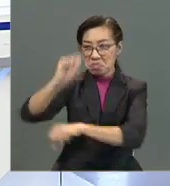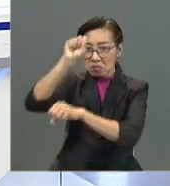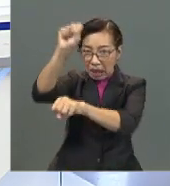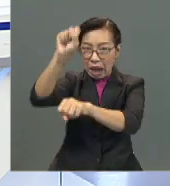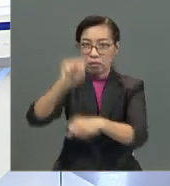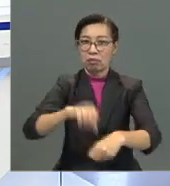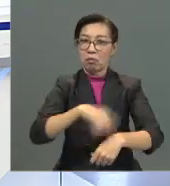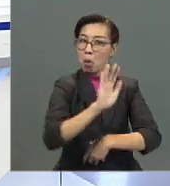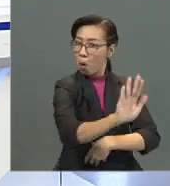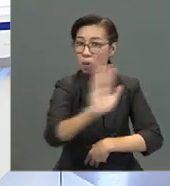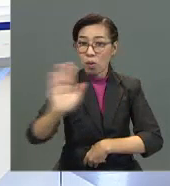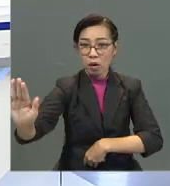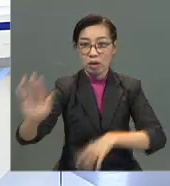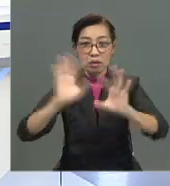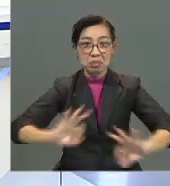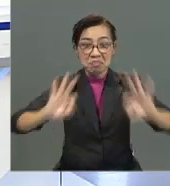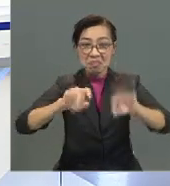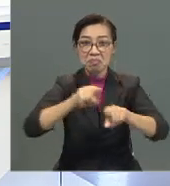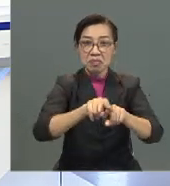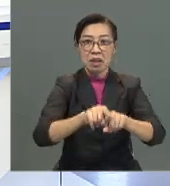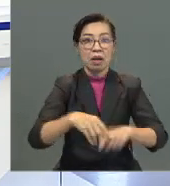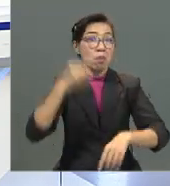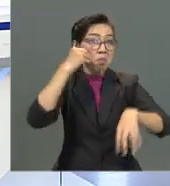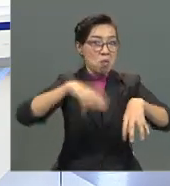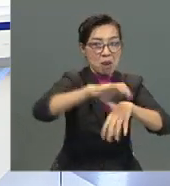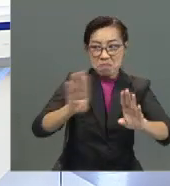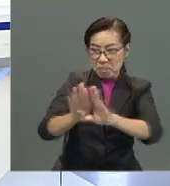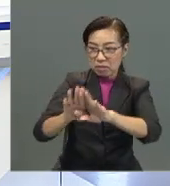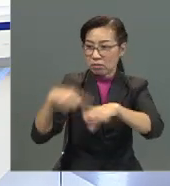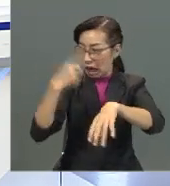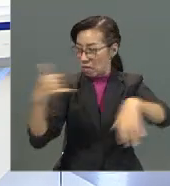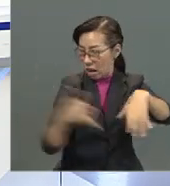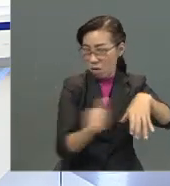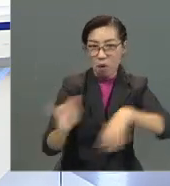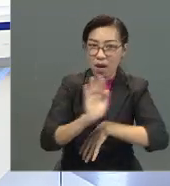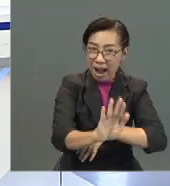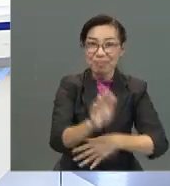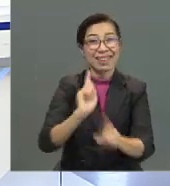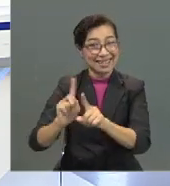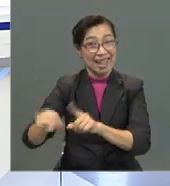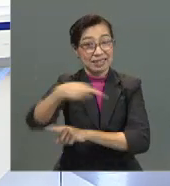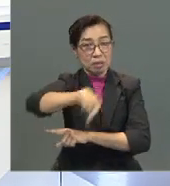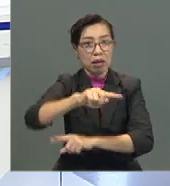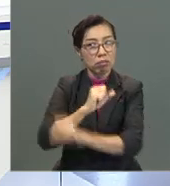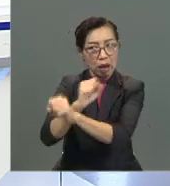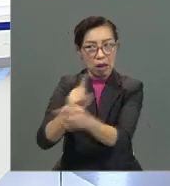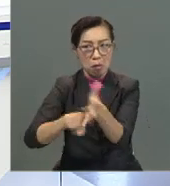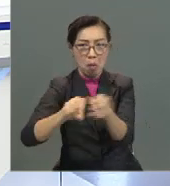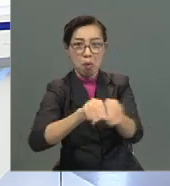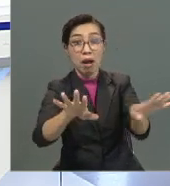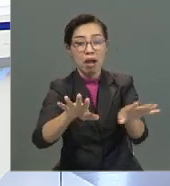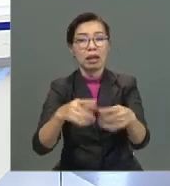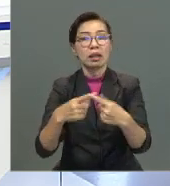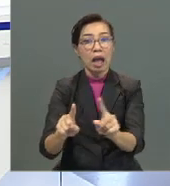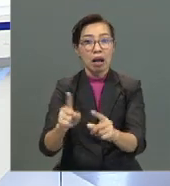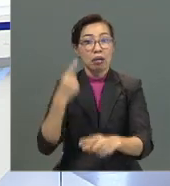นมาตรการของเขาออกมาโดยเฉพาะการล็อกดาวน์การปิดหมู่บ้านไม่ให้ทั้งคนนอกเข้าไม่ให้คนในออกไปด้วยเพื่อป้องกันการแพร่ระบาดแต่ว่